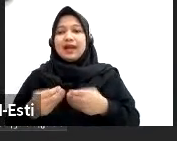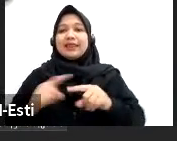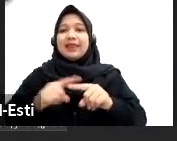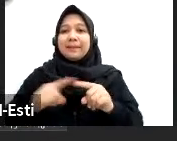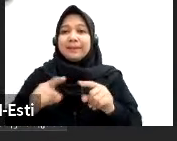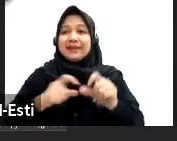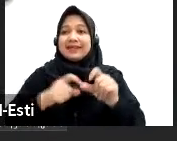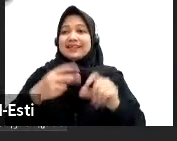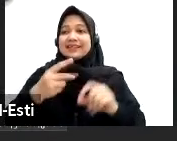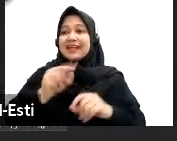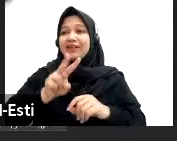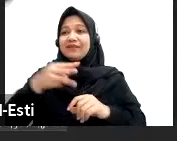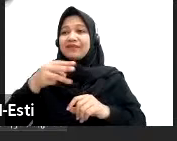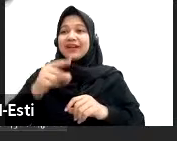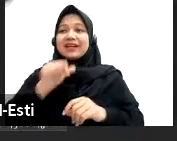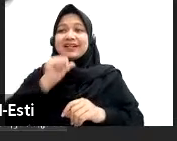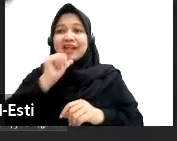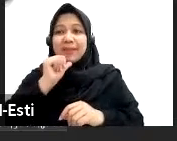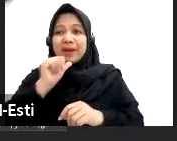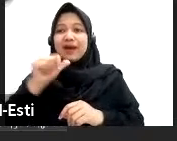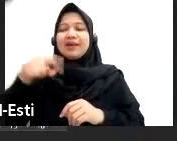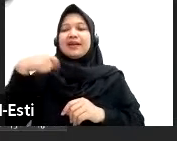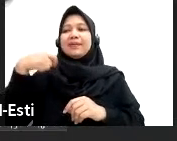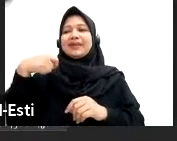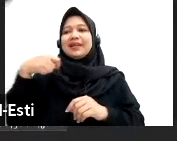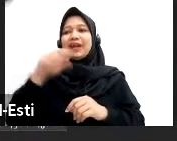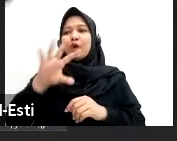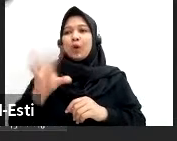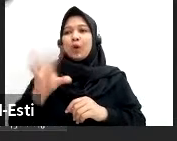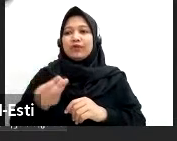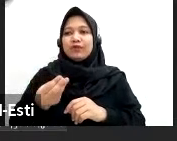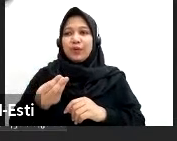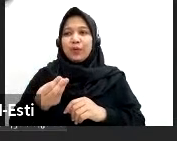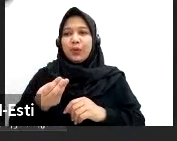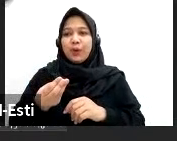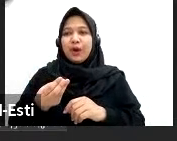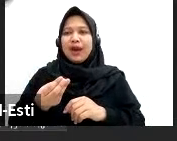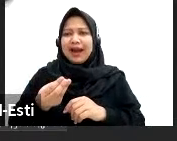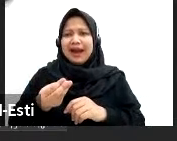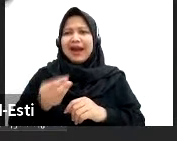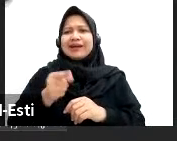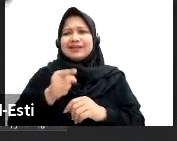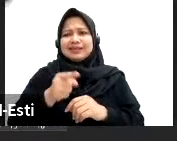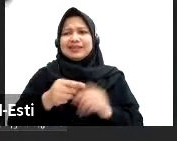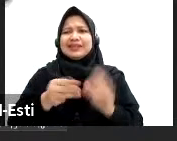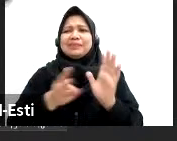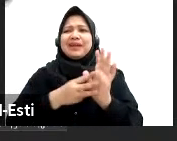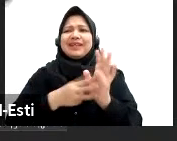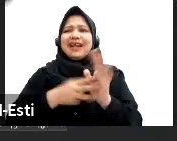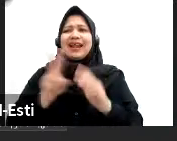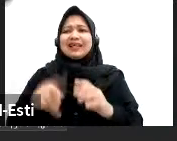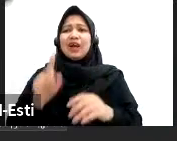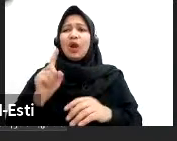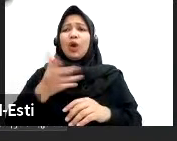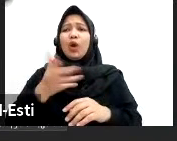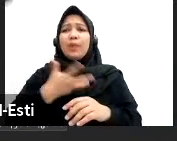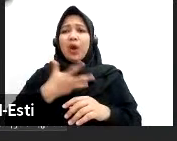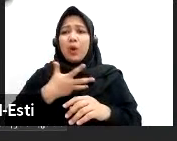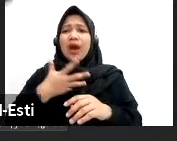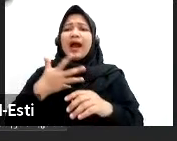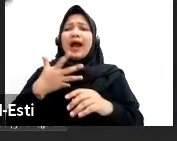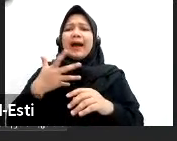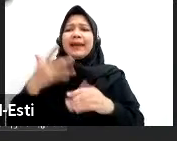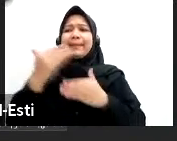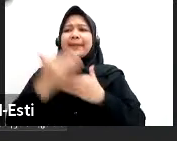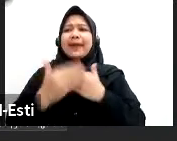ada di kominfo dan menjadi permasalahan sendiri begitu kita akan melakukan pemeliharaan kita akan